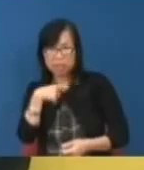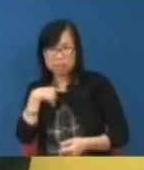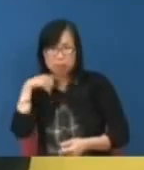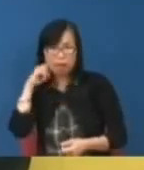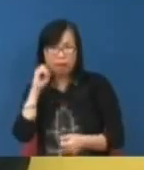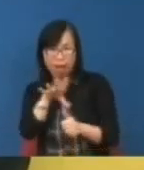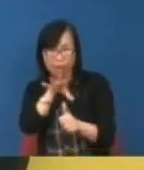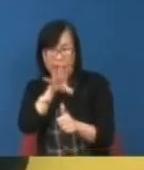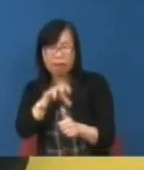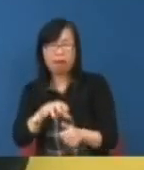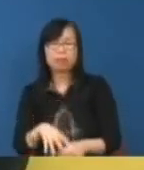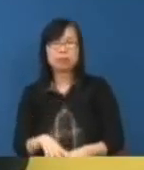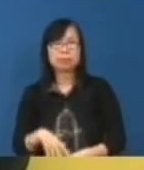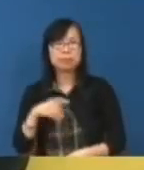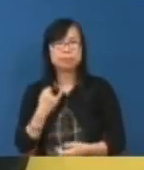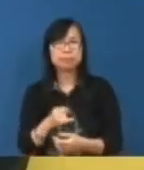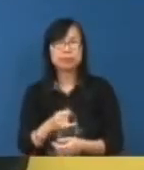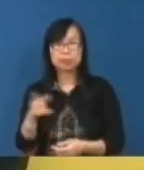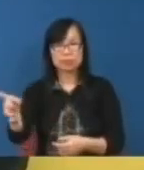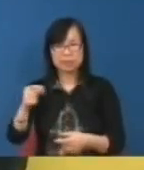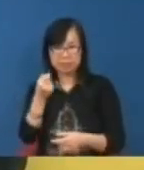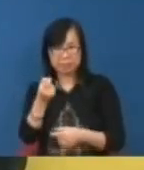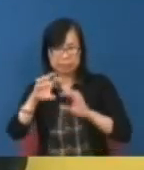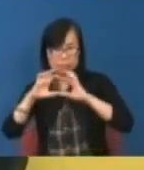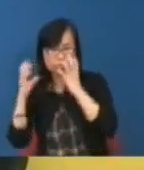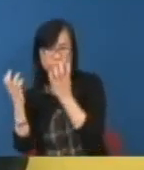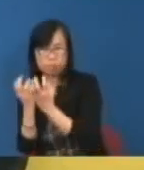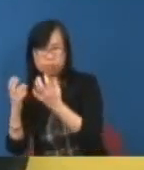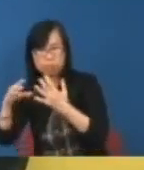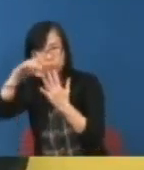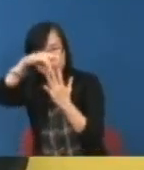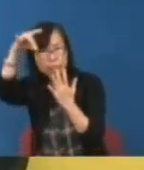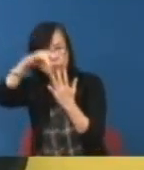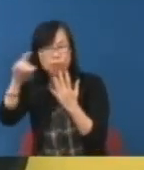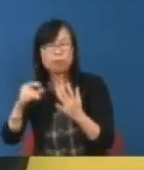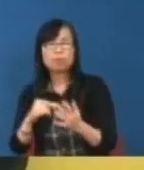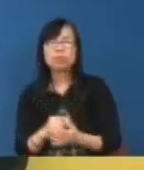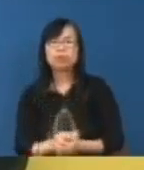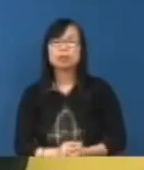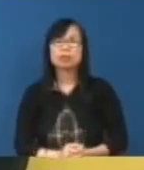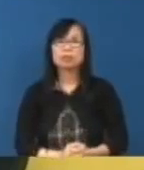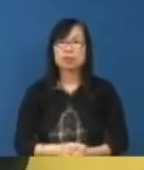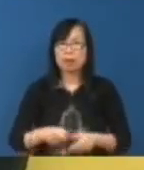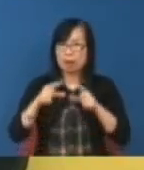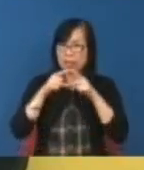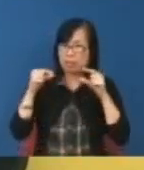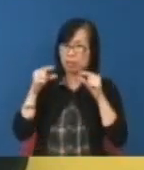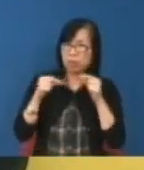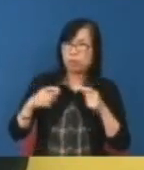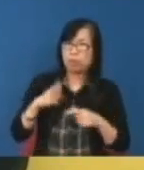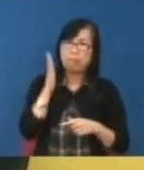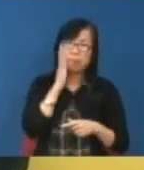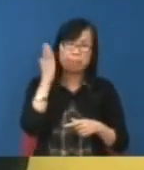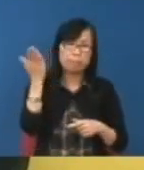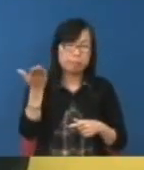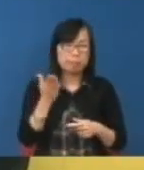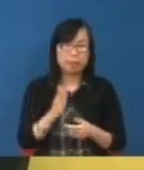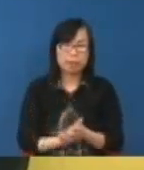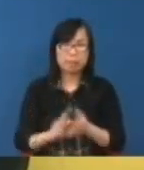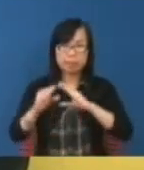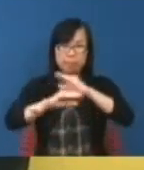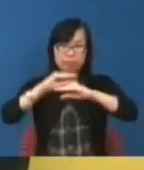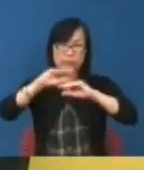咁即係其實。即係小圈子選舉錯綜複雜係嘛？特首要俾面民建聯嘅主旨啦，